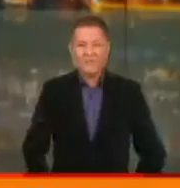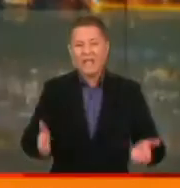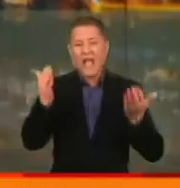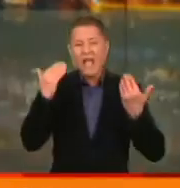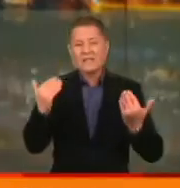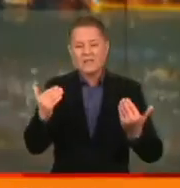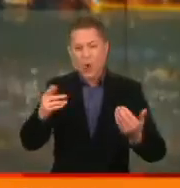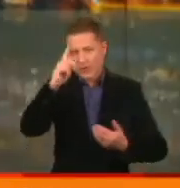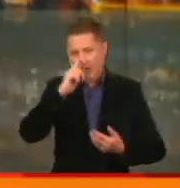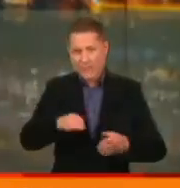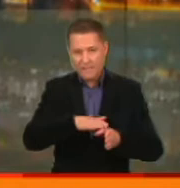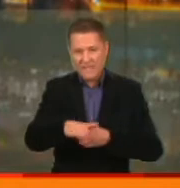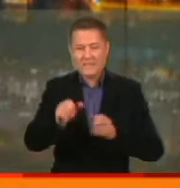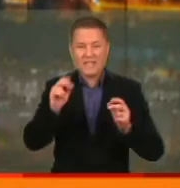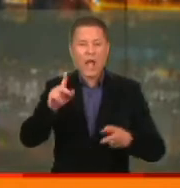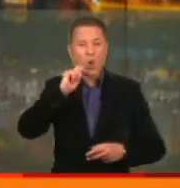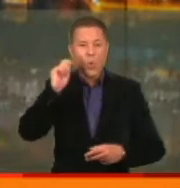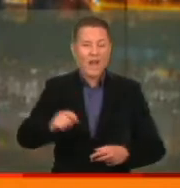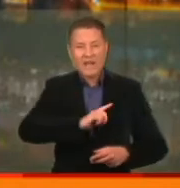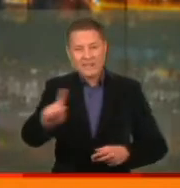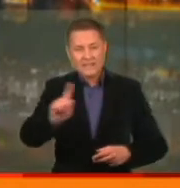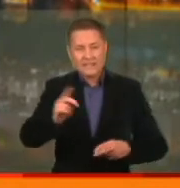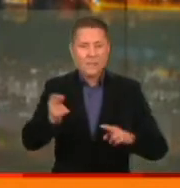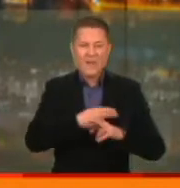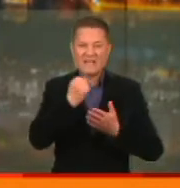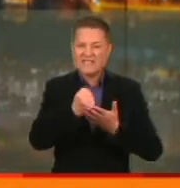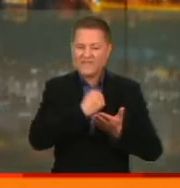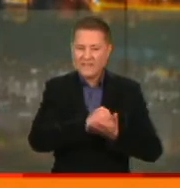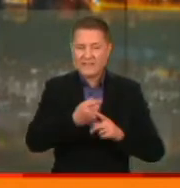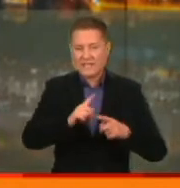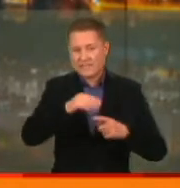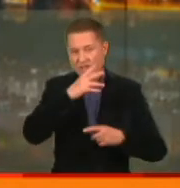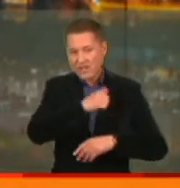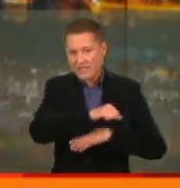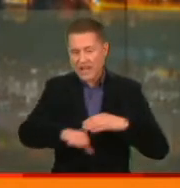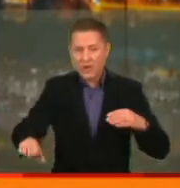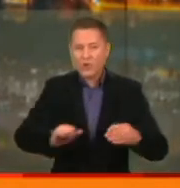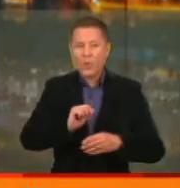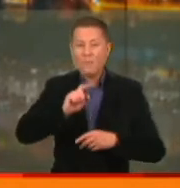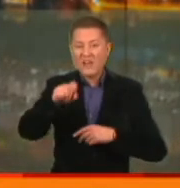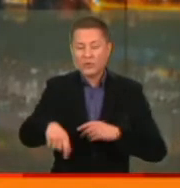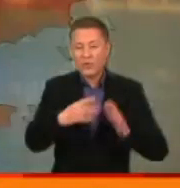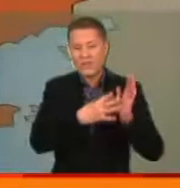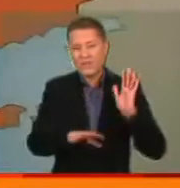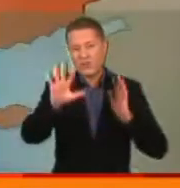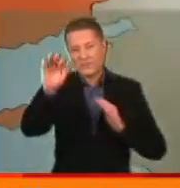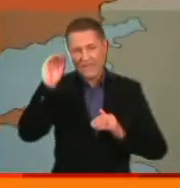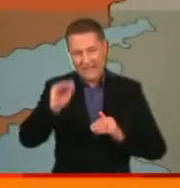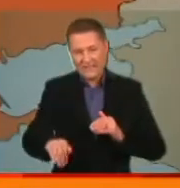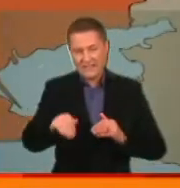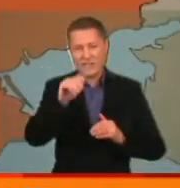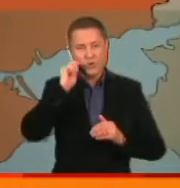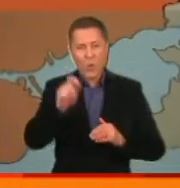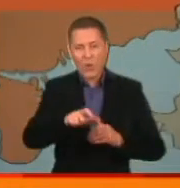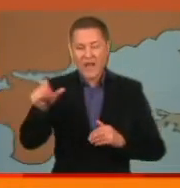Сьогодні місяць, як українці їздять до Європи без віз. За цей час кордон перетнуло понад 95 тисяч співгромадян.